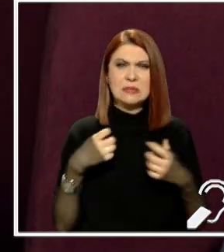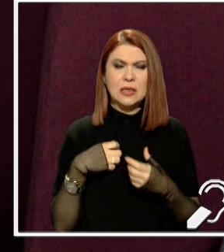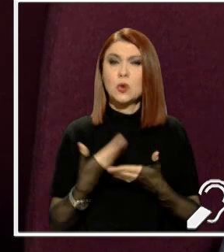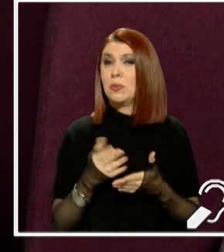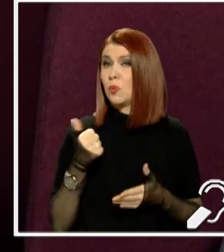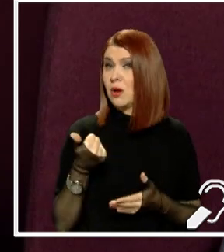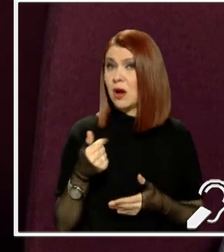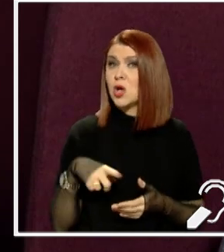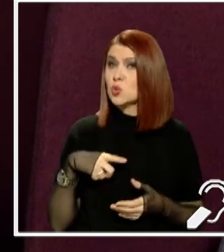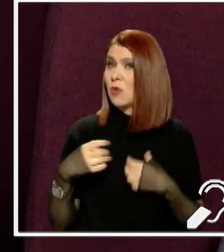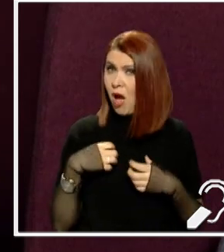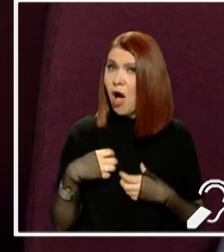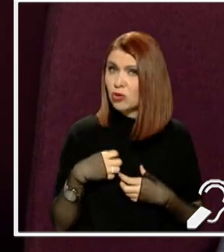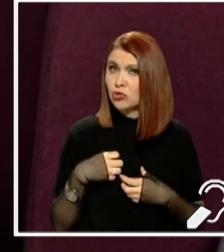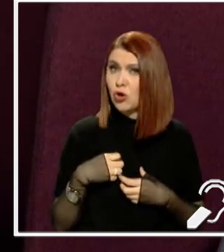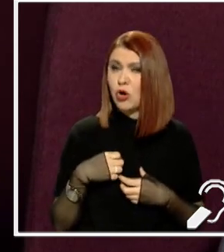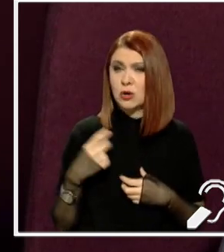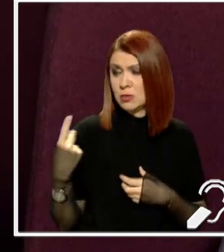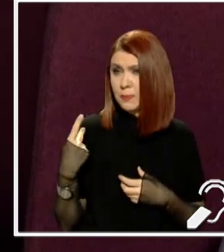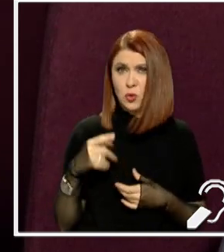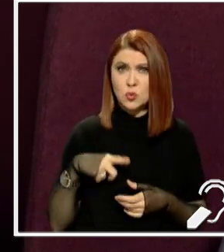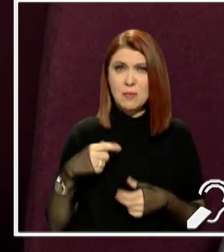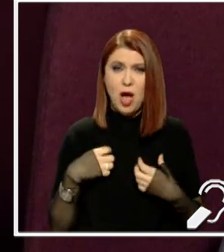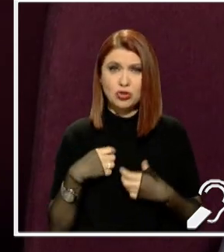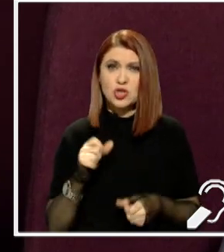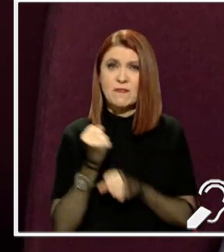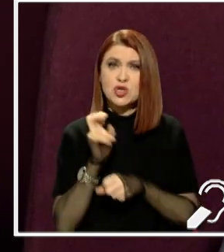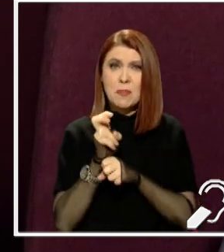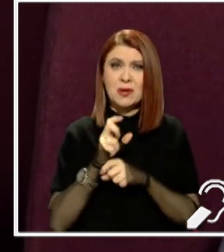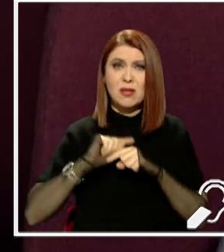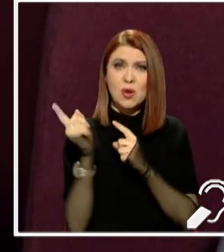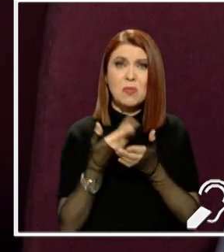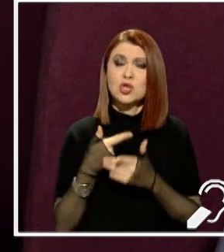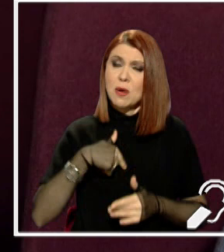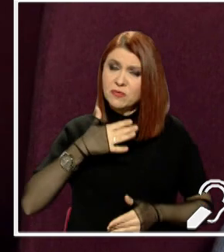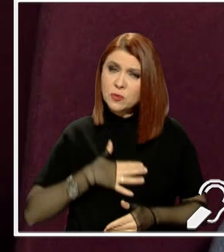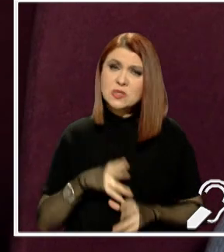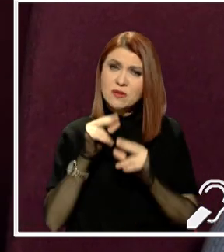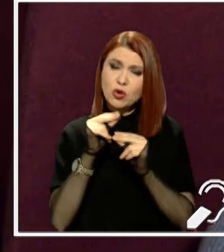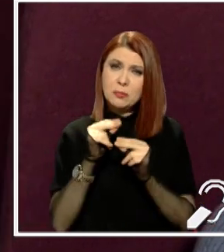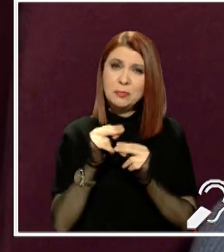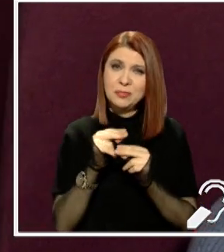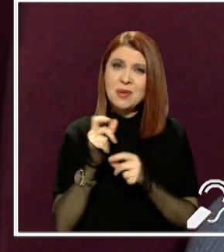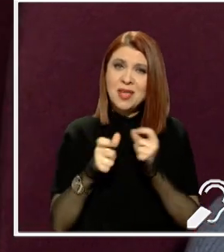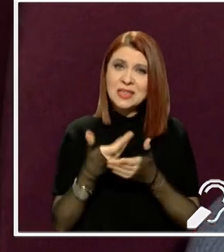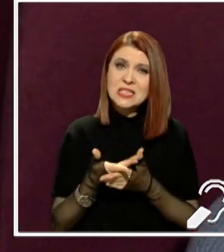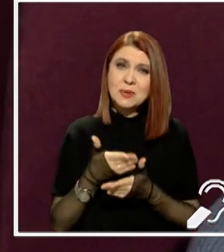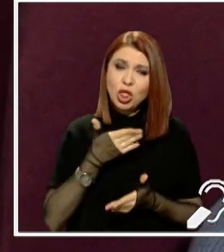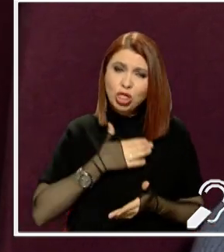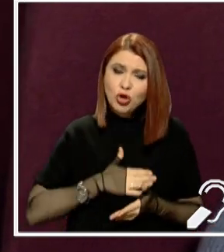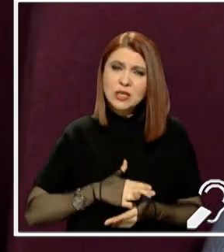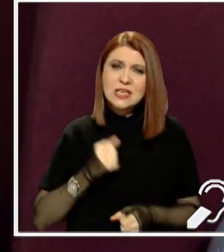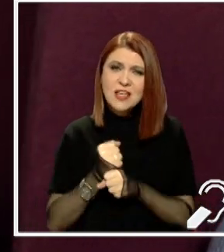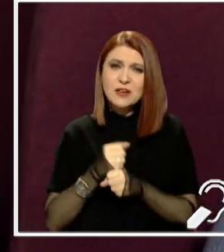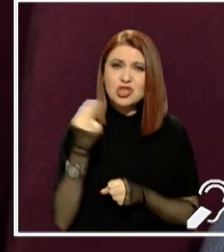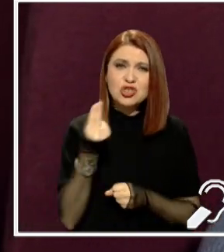că sunt actor, Paula este actriță și facem parte din lumea asta, și am vrut cumva să vorbim despre dorința asta arzătoare